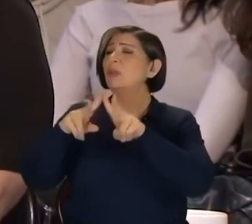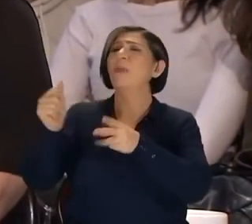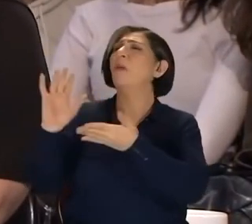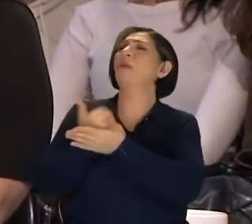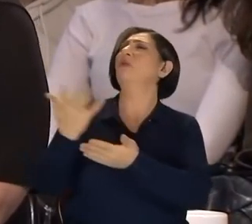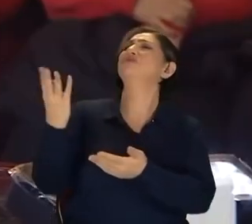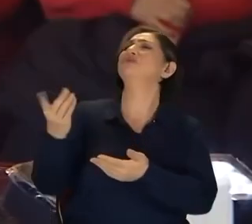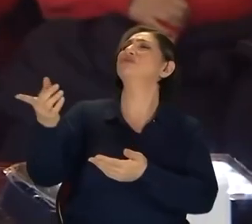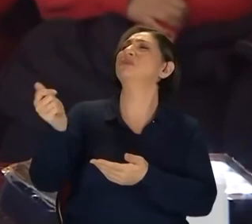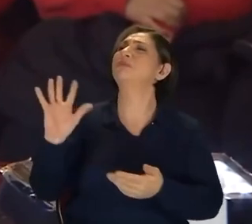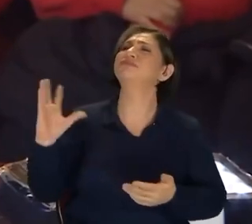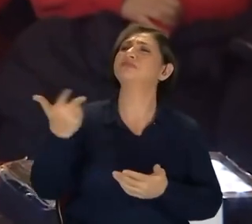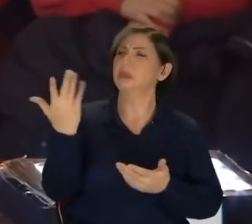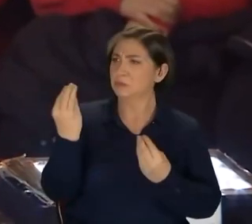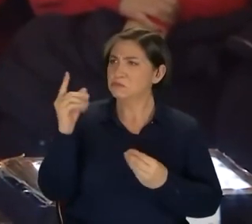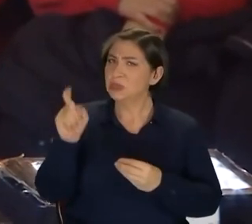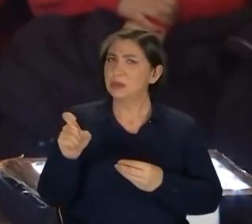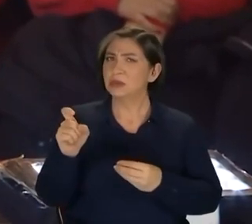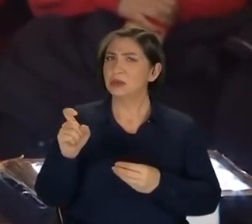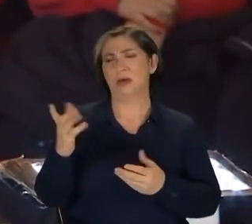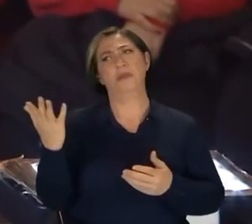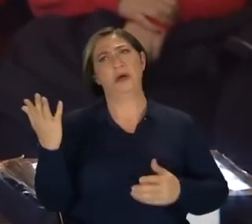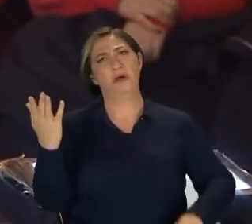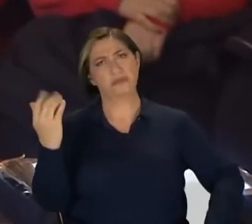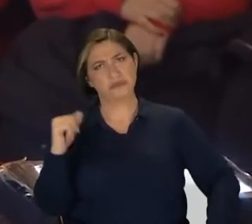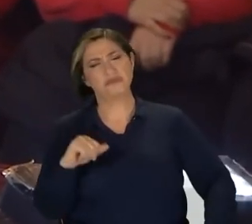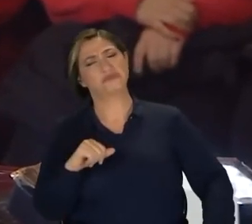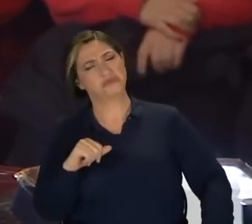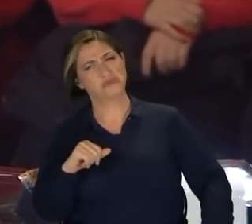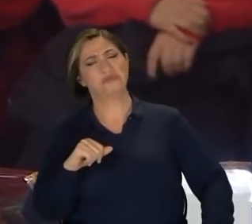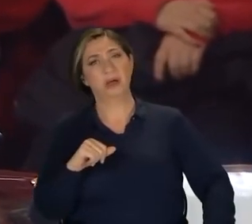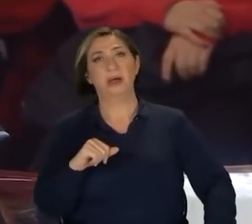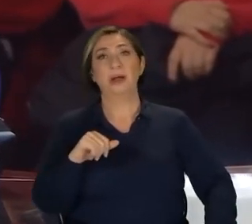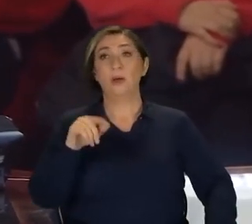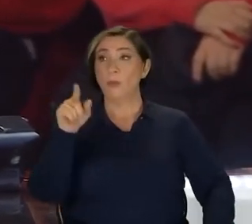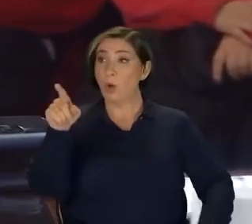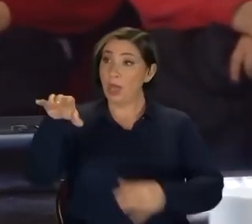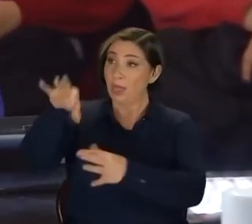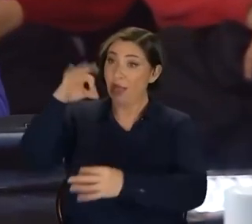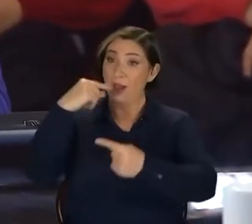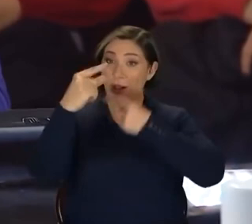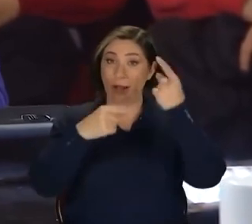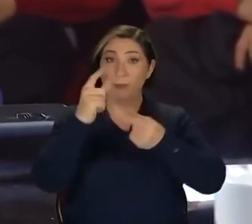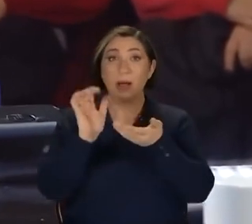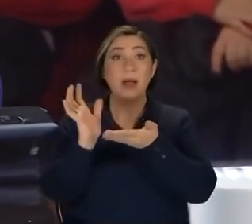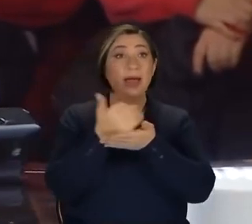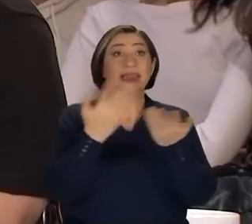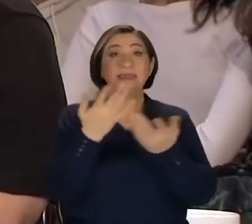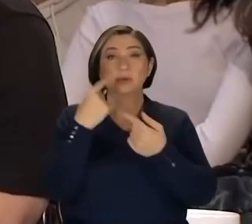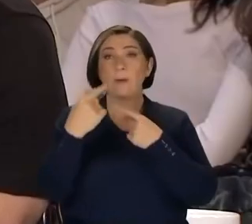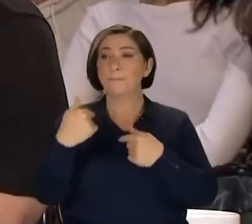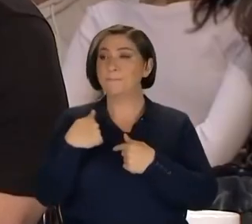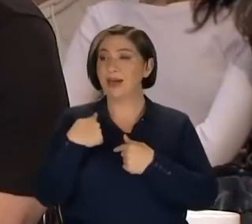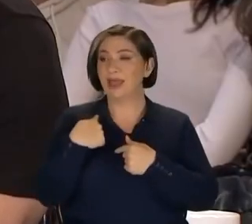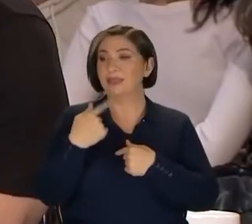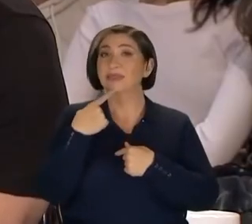olmuş onun gişesi? Eyvallah. Nasıl gidiyor? Ya bayağı. Allah Allah falan. Şimdi bak böyle bir gişeden söz ediyor. Bana